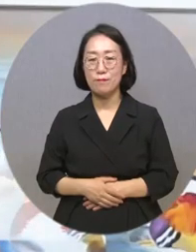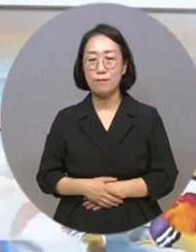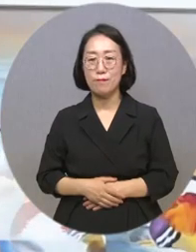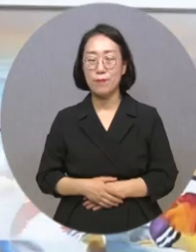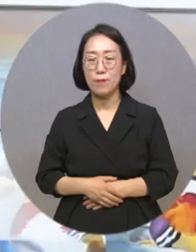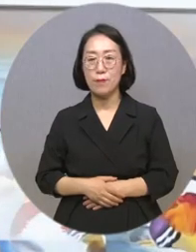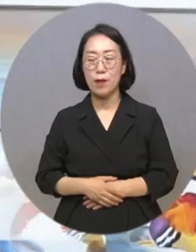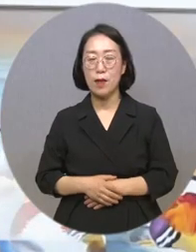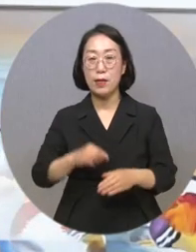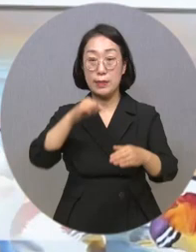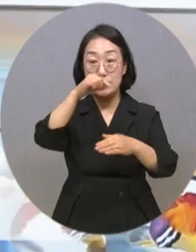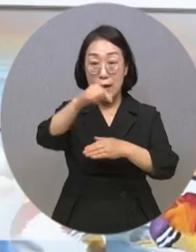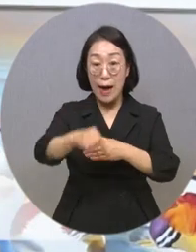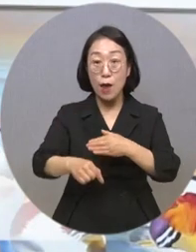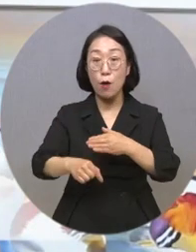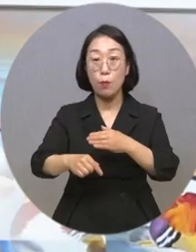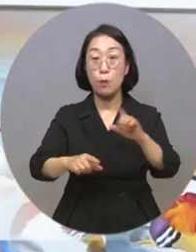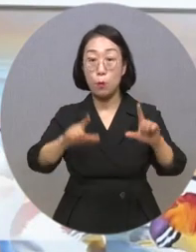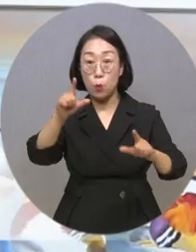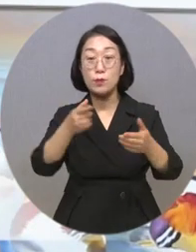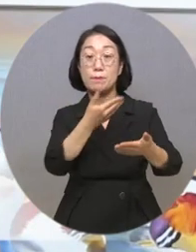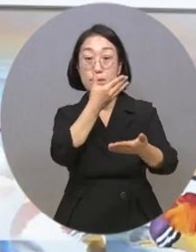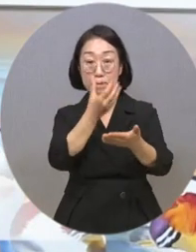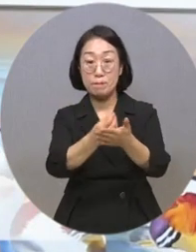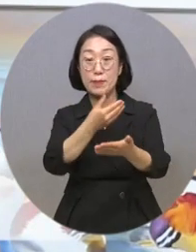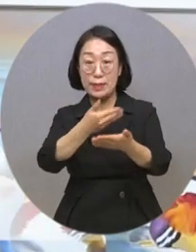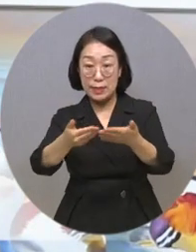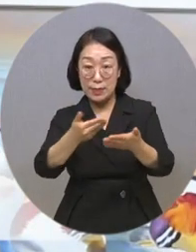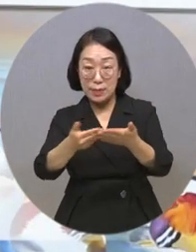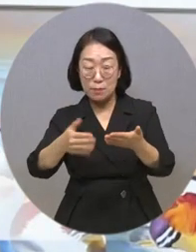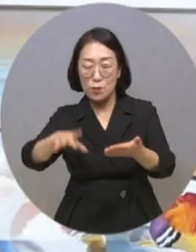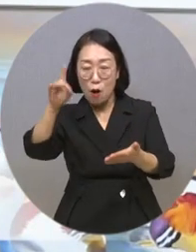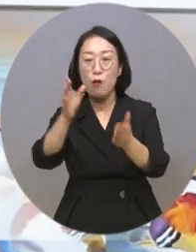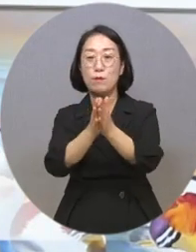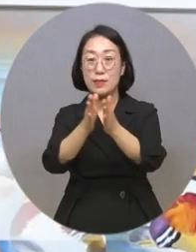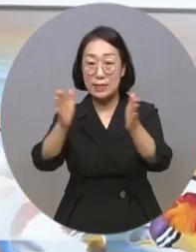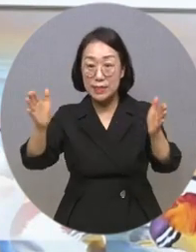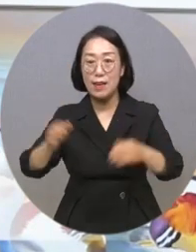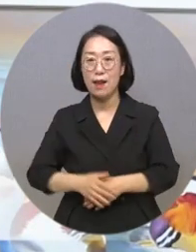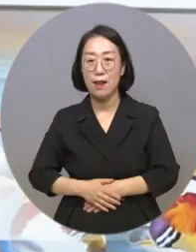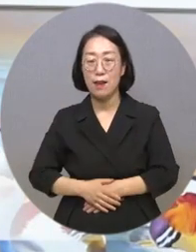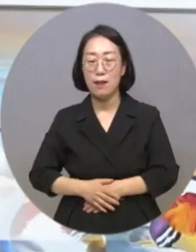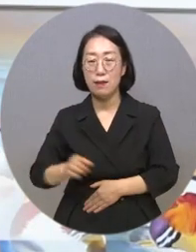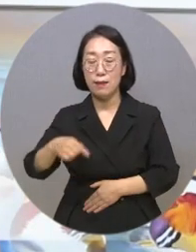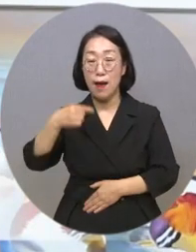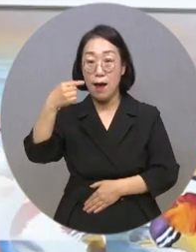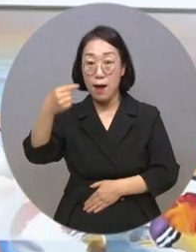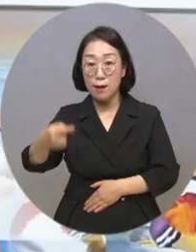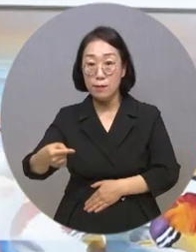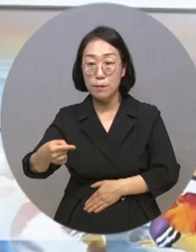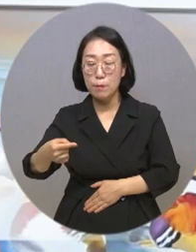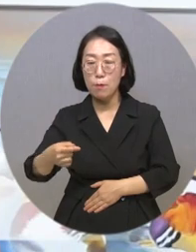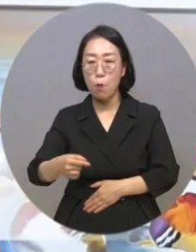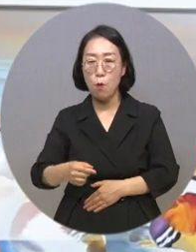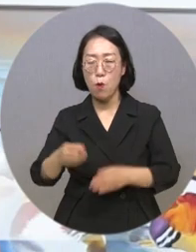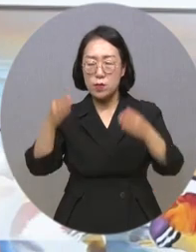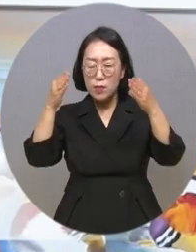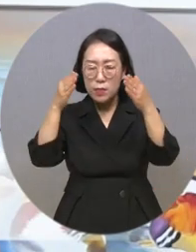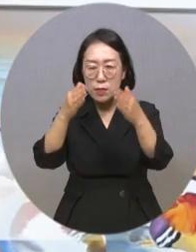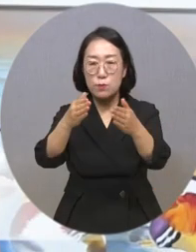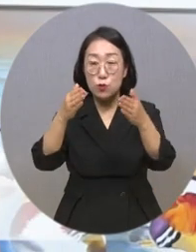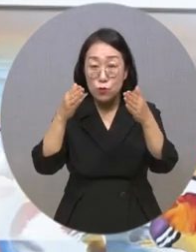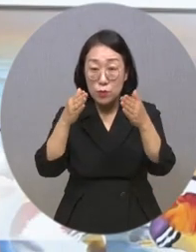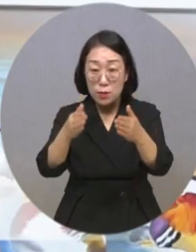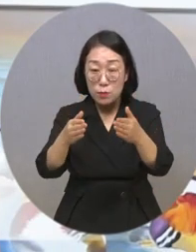풍경화 야외 스케치 나가서 뭐 그리기 시작을 했고 또 정물화는 이제 홍대